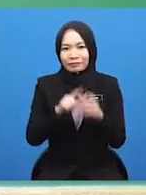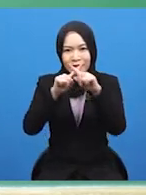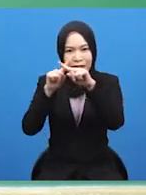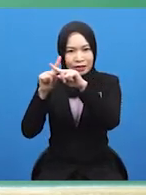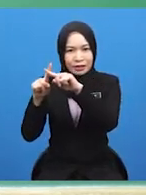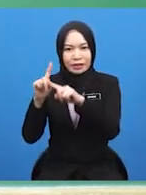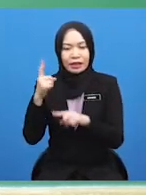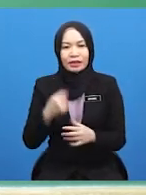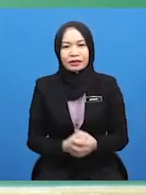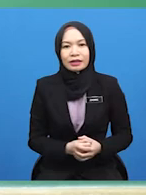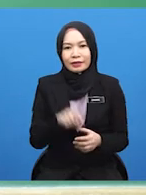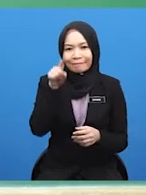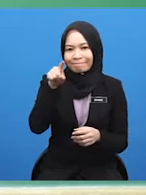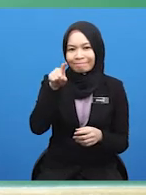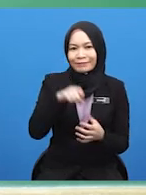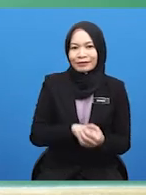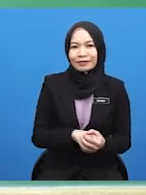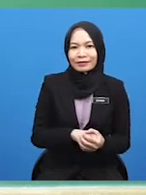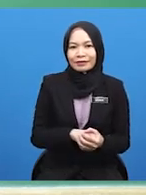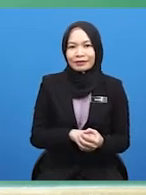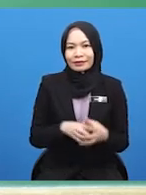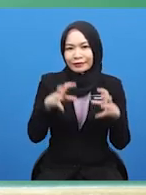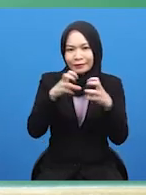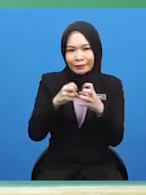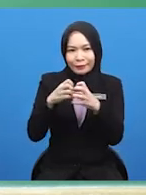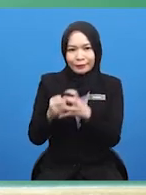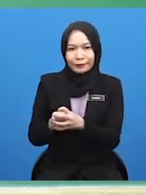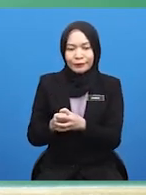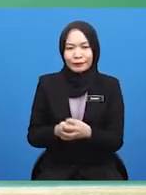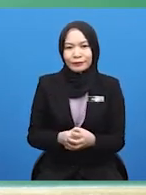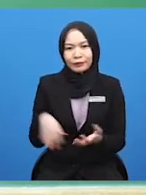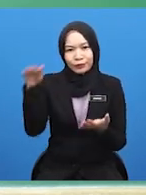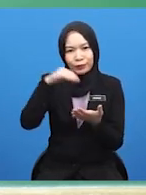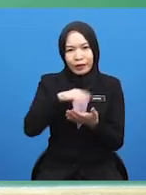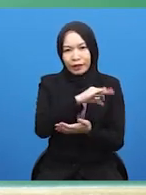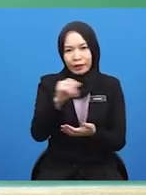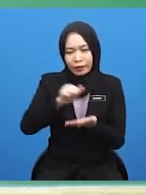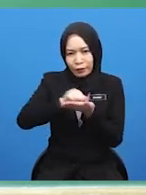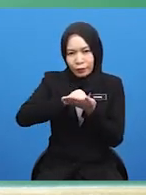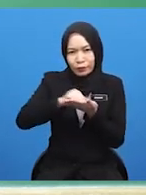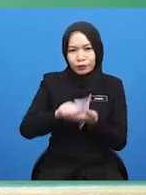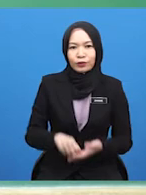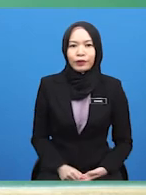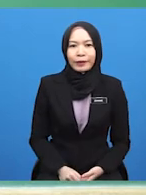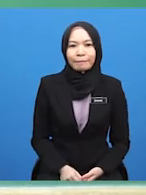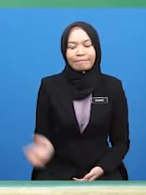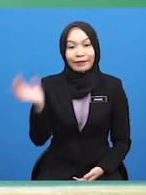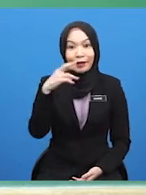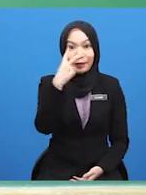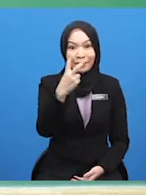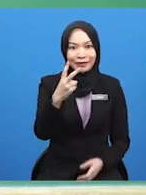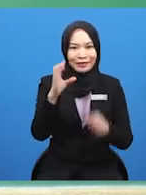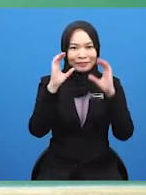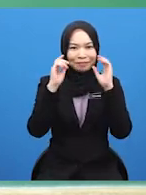titik, scrambling, rendering dan juga gosokan. Jadi mari kita lihat teknik-teknik yang terdapat dalam